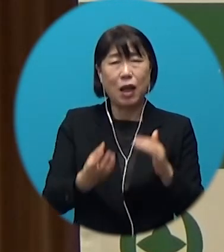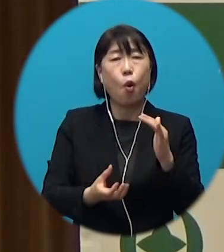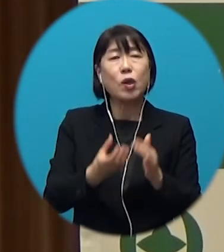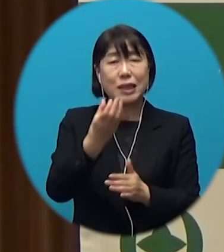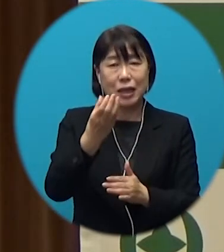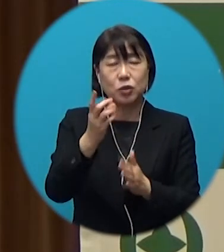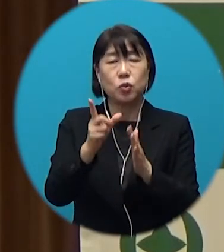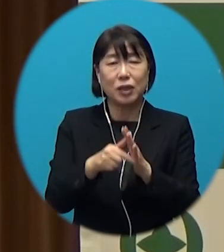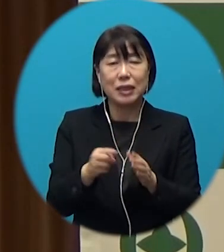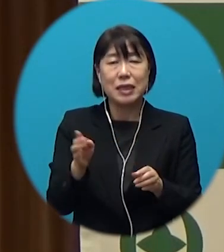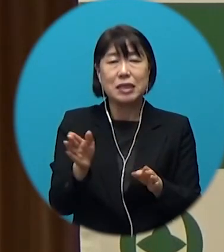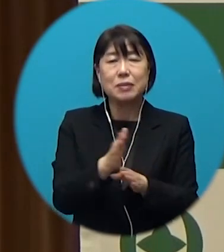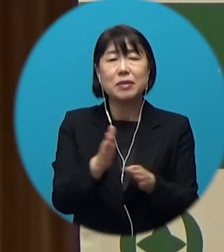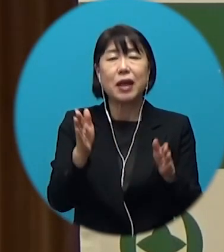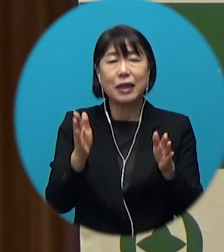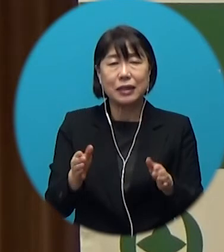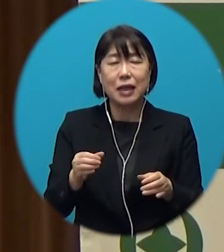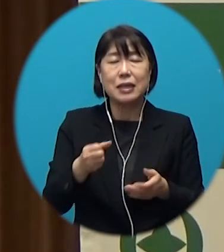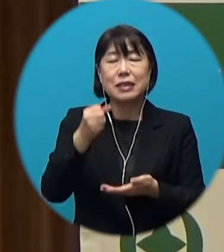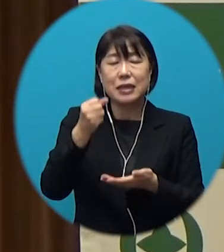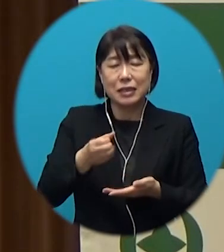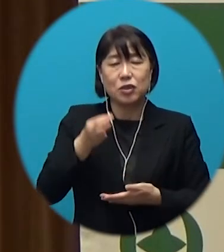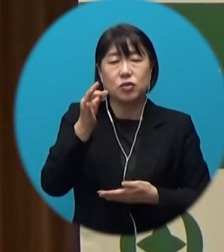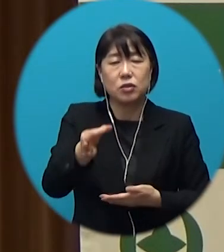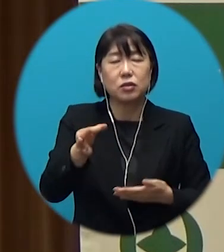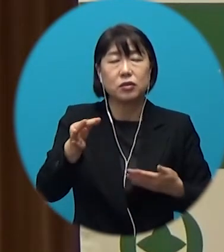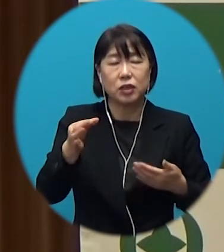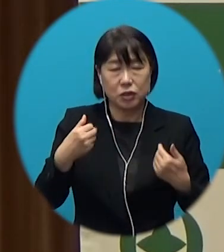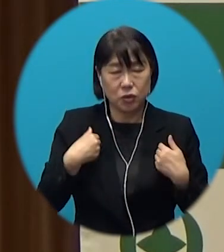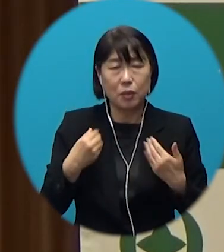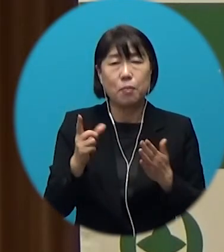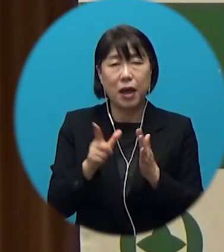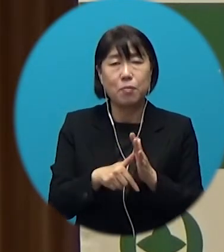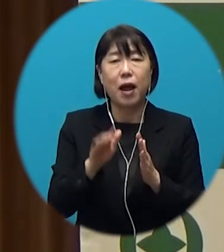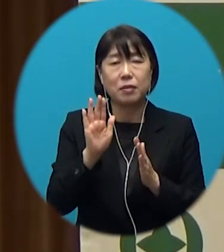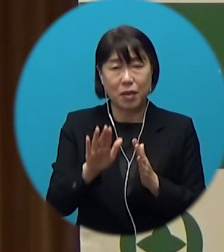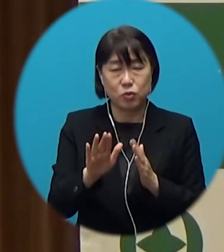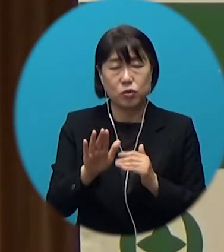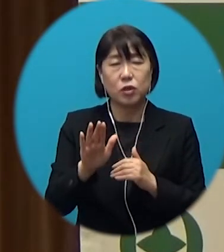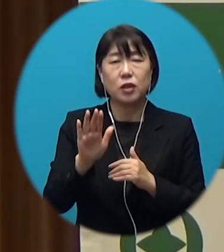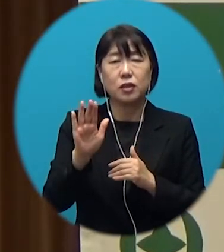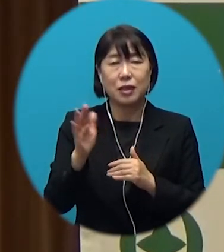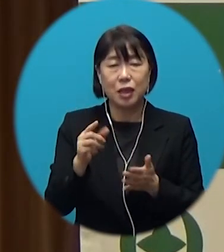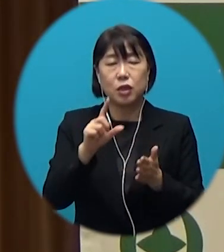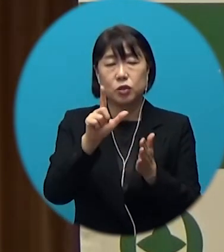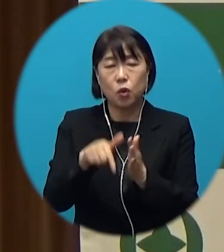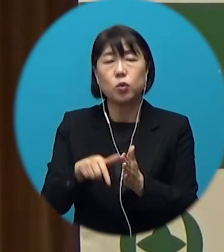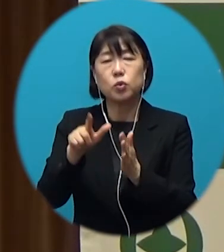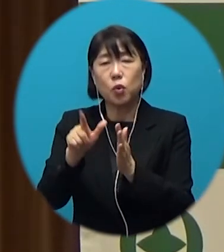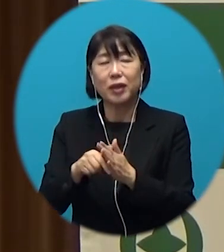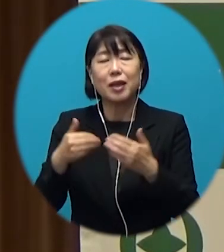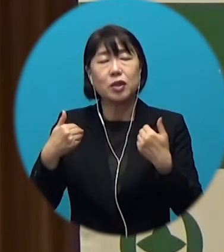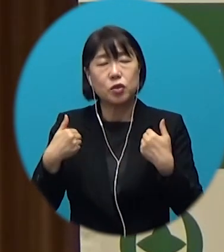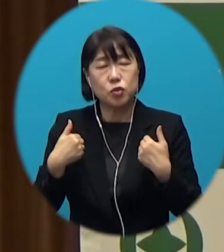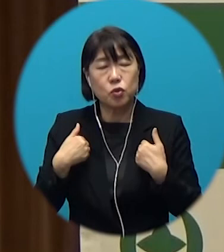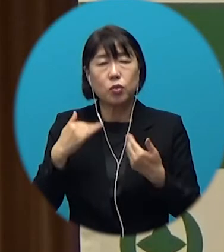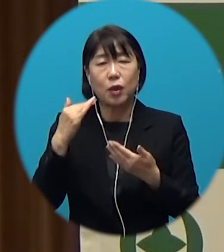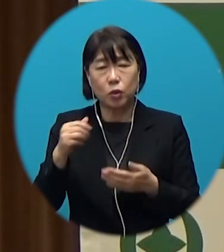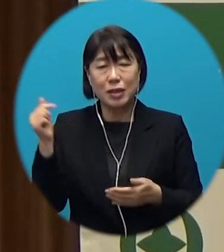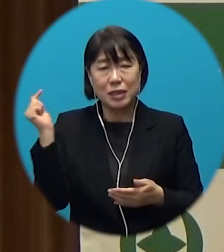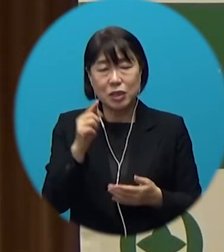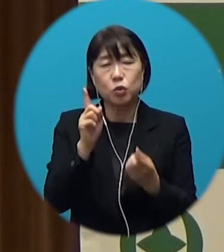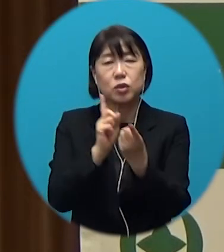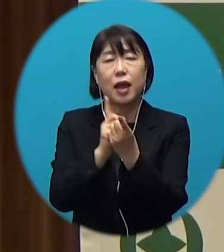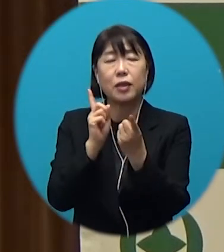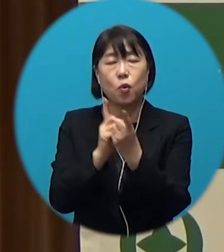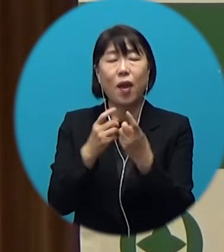一時的に財政出動しなきゃいけない場合は十分ありますけれども、その時々必要なことっていうのは継続に対応していかなきゃいけませ